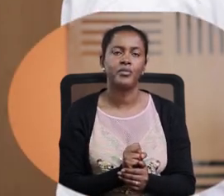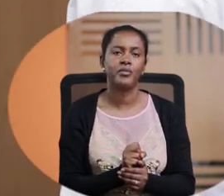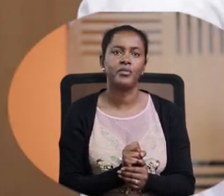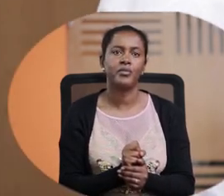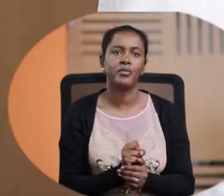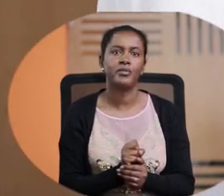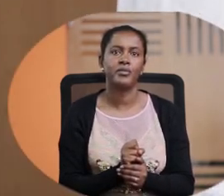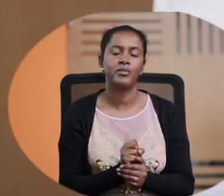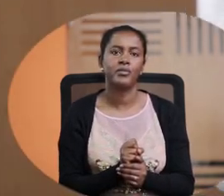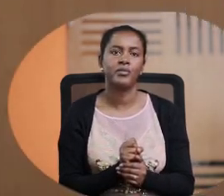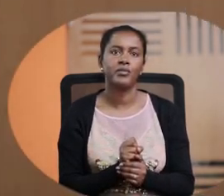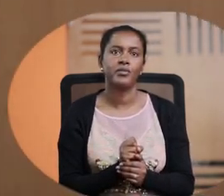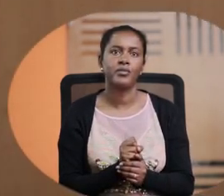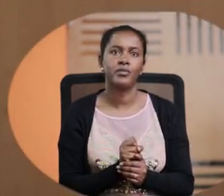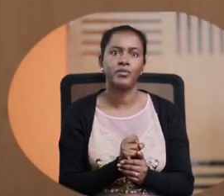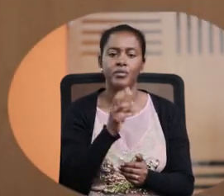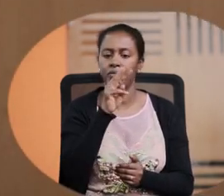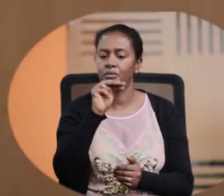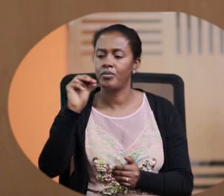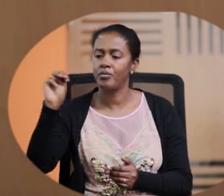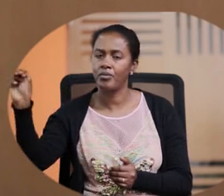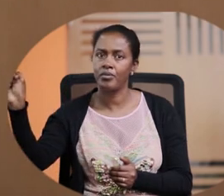kello ibanta digdam magarisa